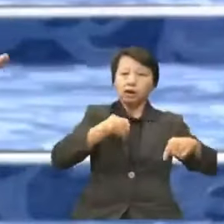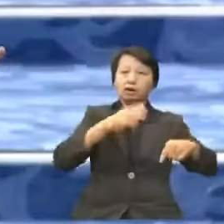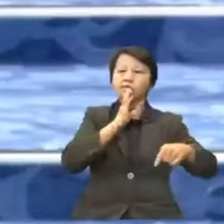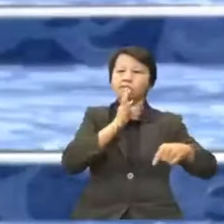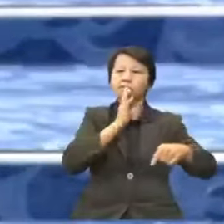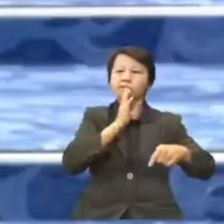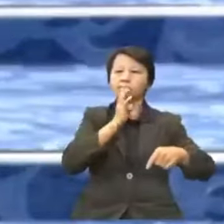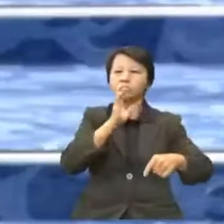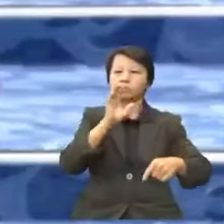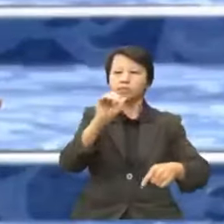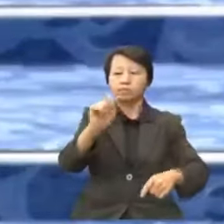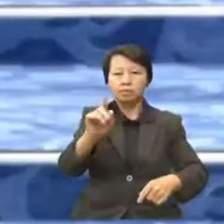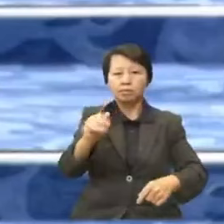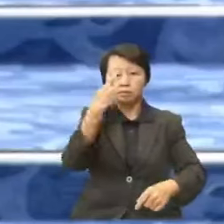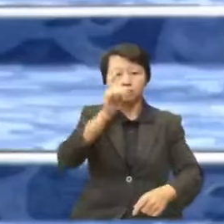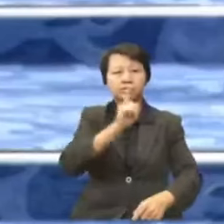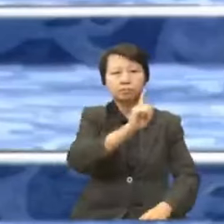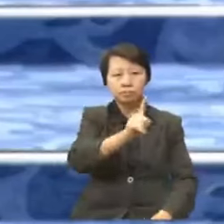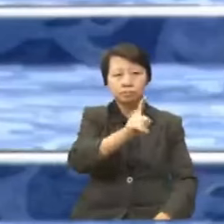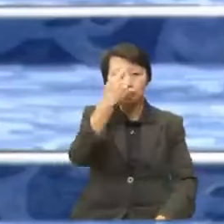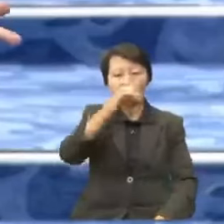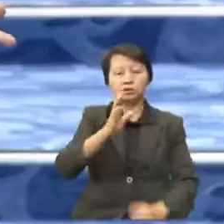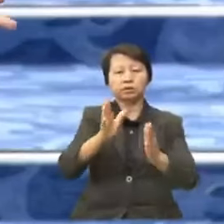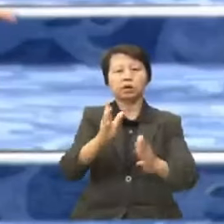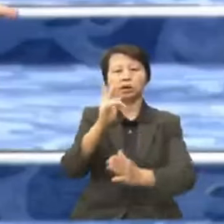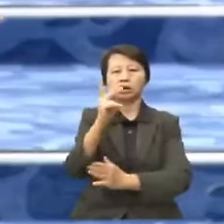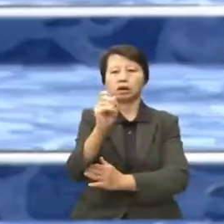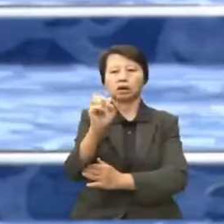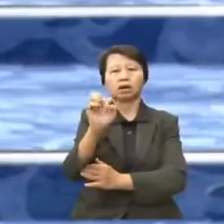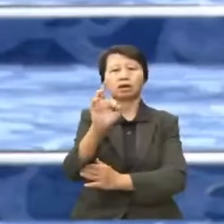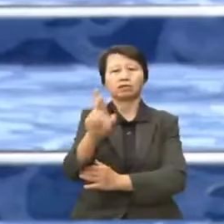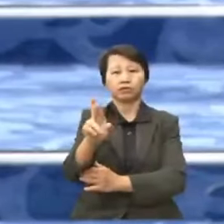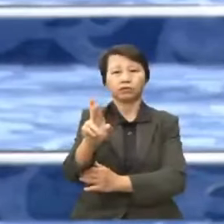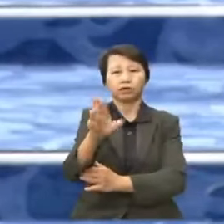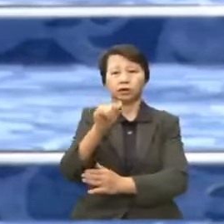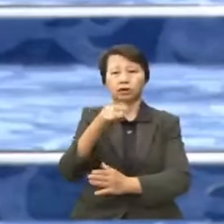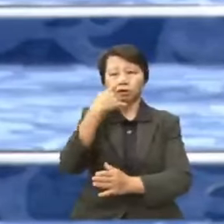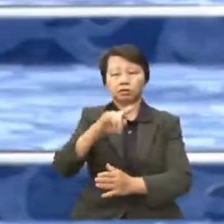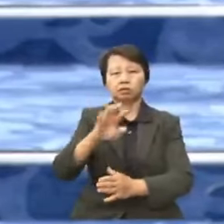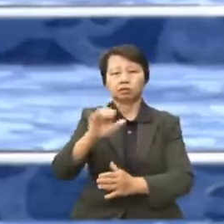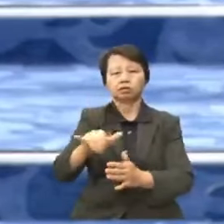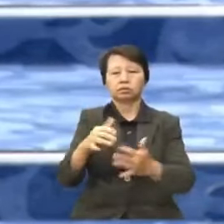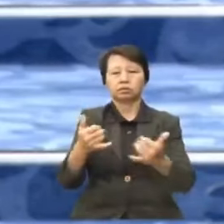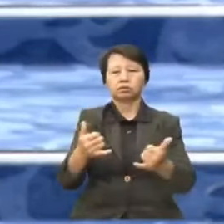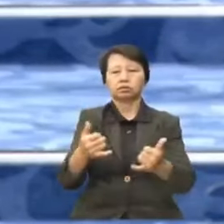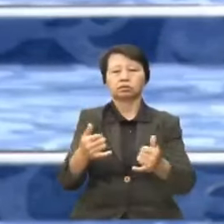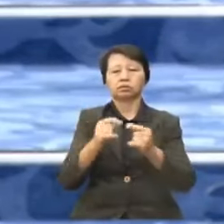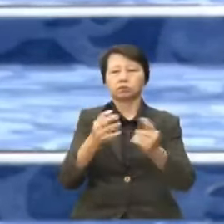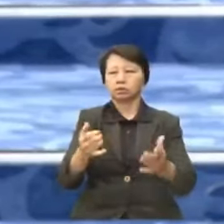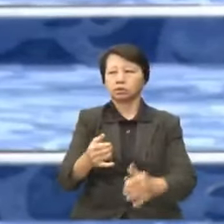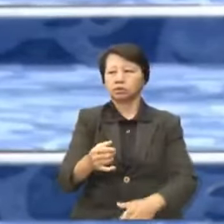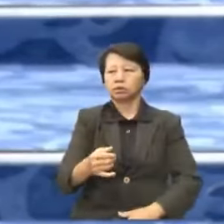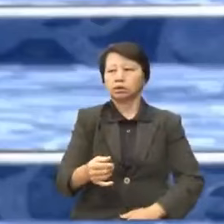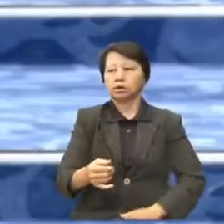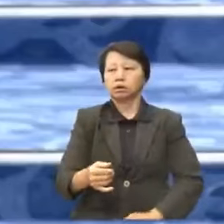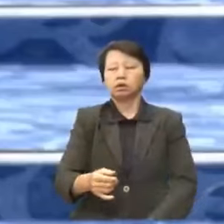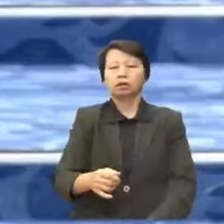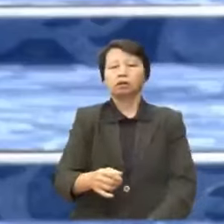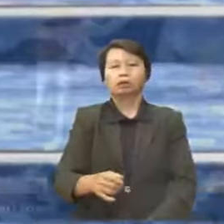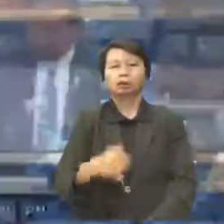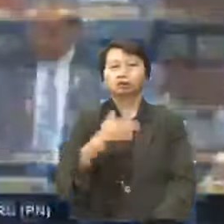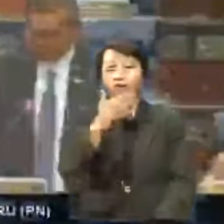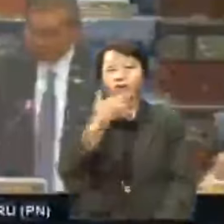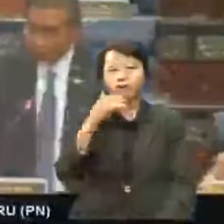membah kepada Mus agama kafir telah sesai kepada re Dar ahli kitab Bi saya tanya soalan ba